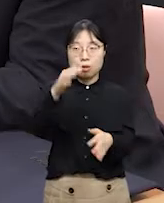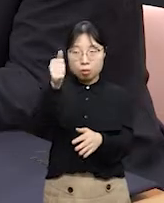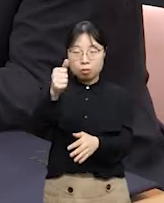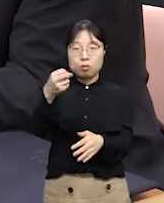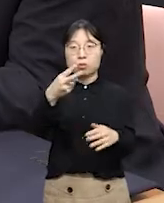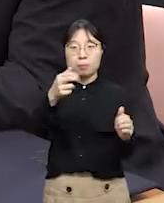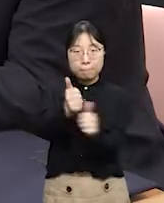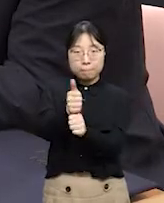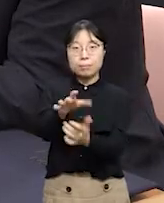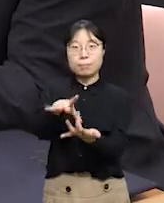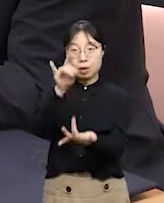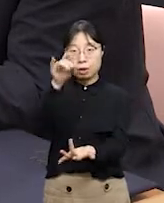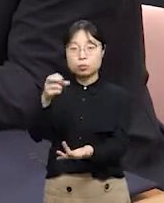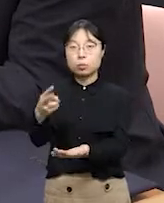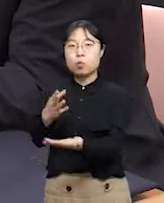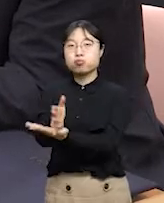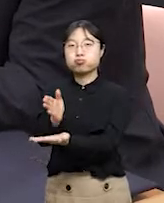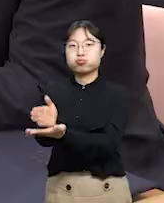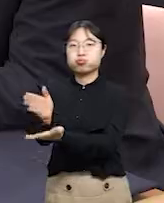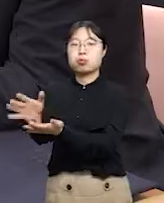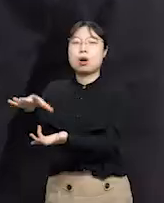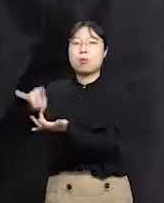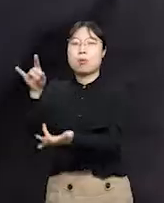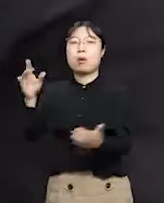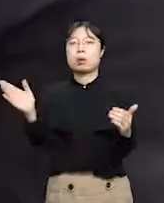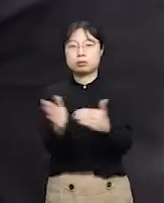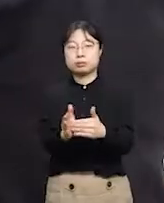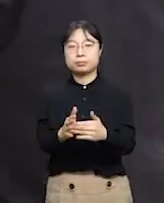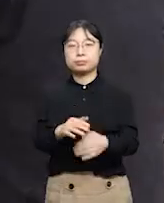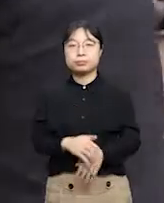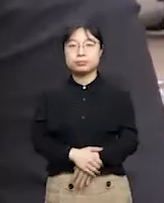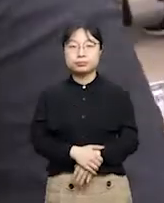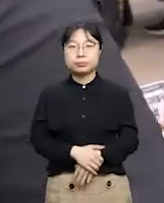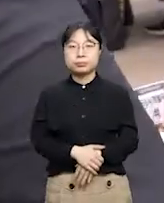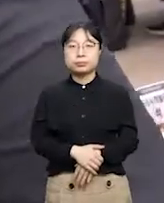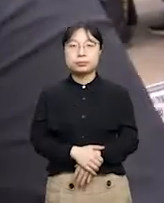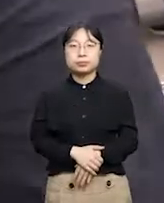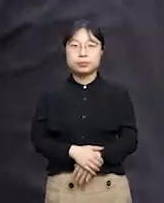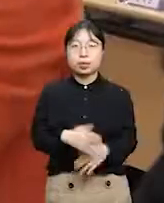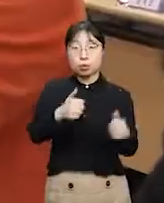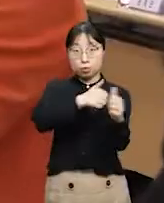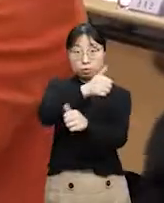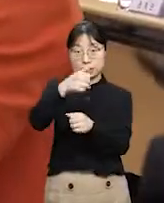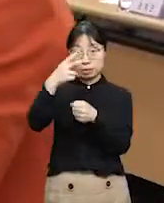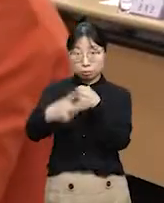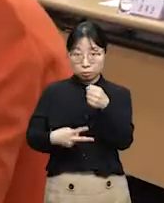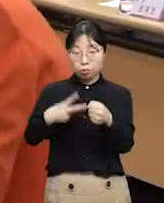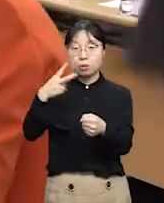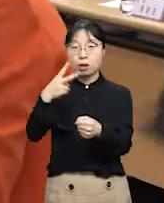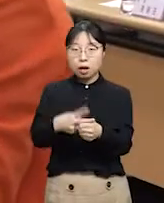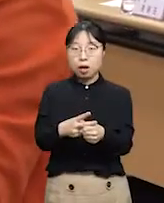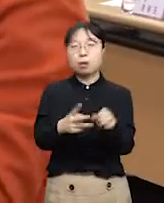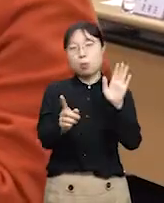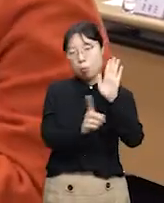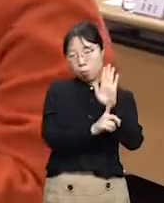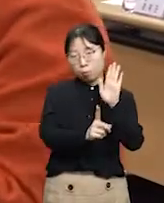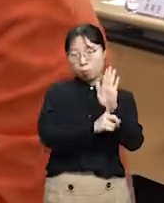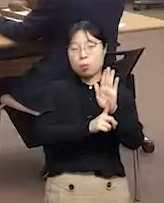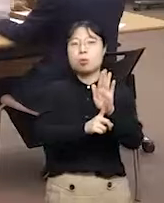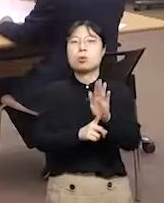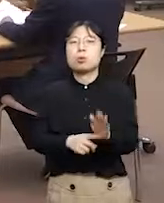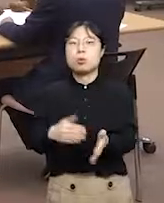선출, 분과위원회 구성순으로 진행됐는데요. 위원들은 2년 동안 주민참여 예산제도 홍보, 또 주민들이